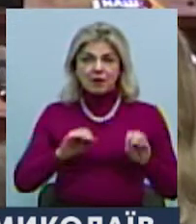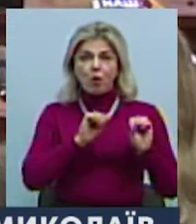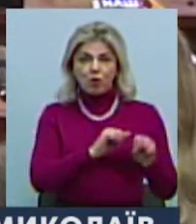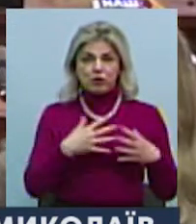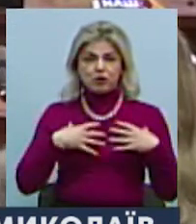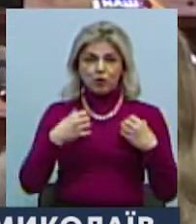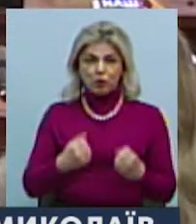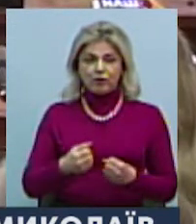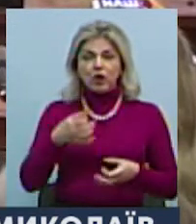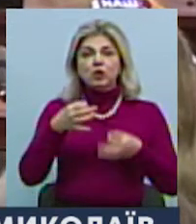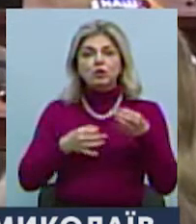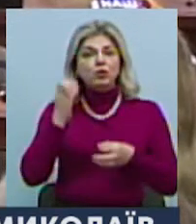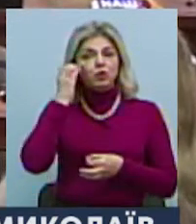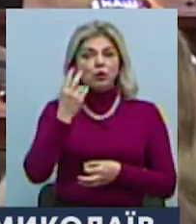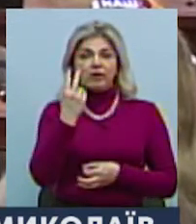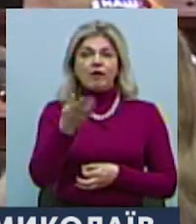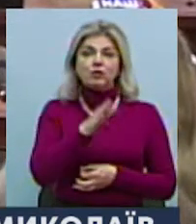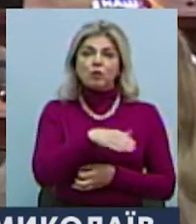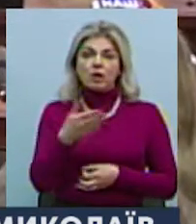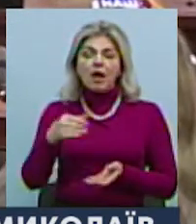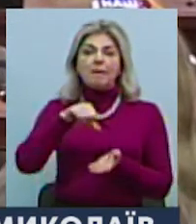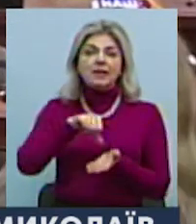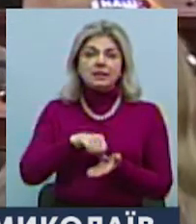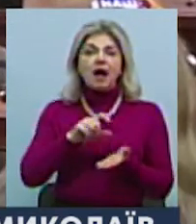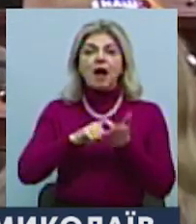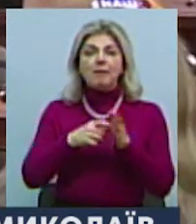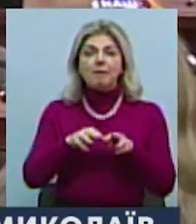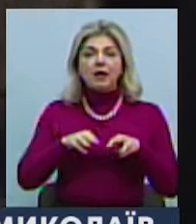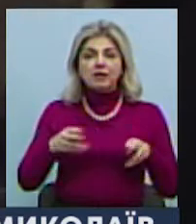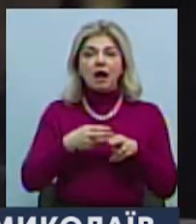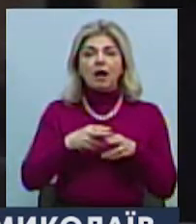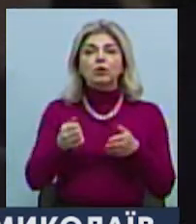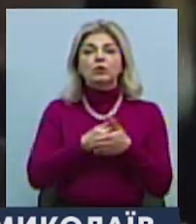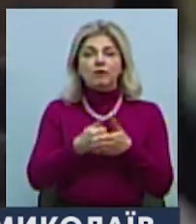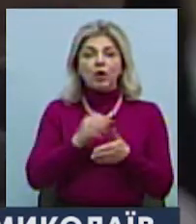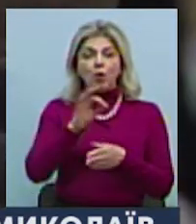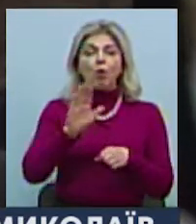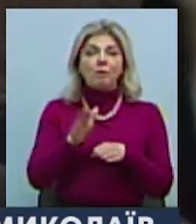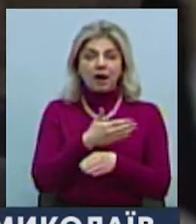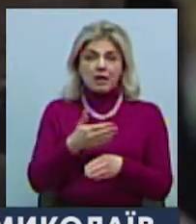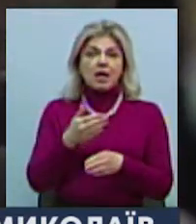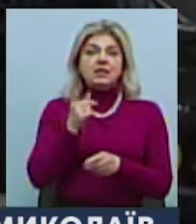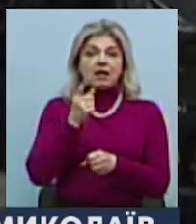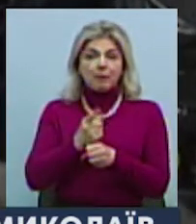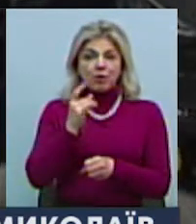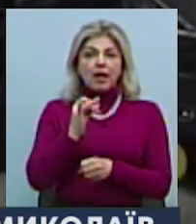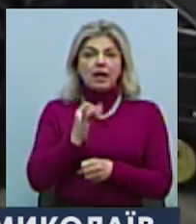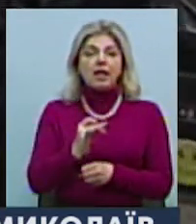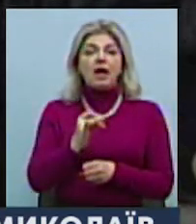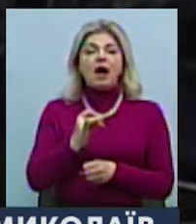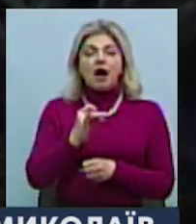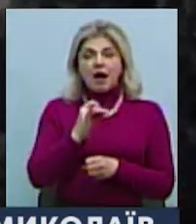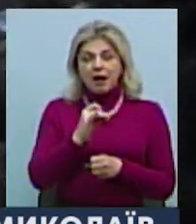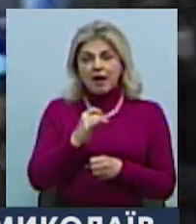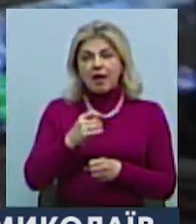Суддя заслухав обидві сторони – представників Кабінету міністрів, які, власне, клопоче про скасування заборони, та нардепа від радикальної партії Ігоря Мосійчука, за